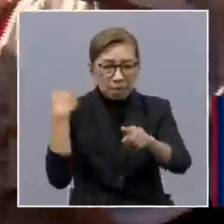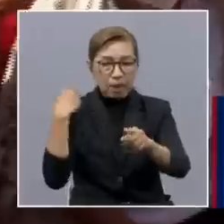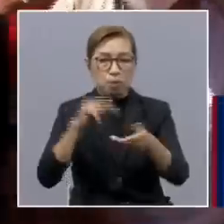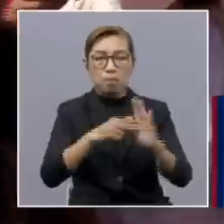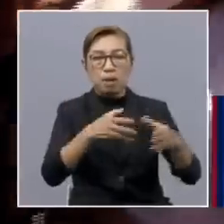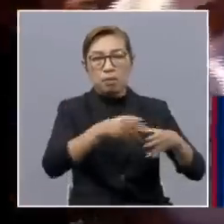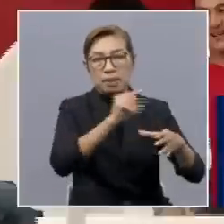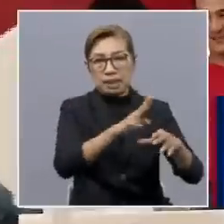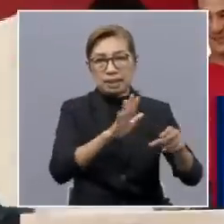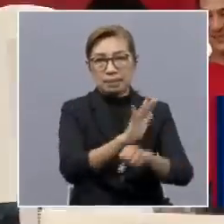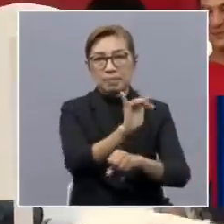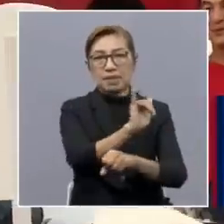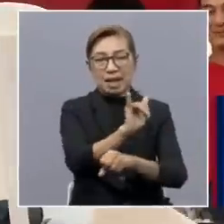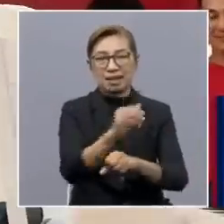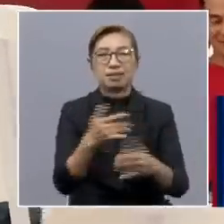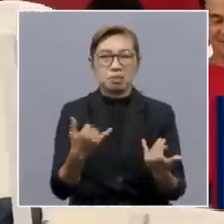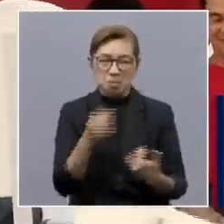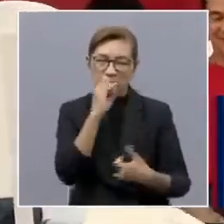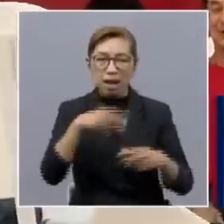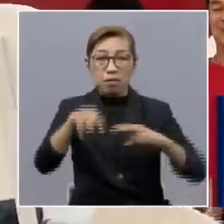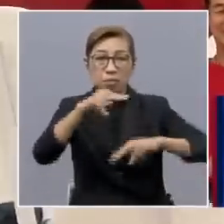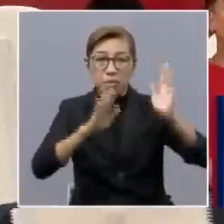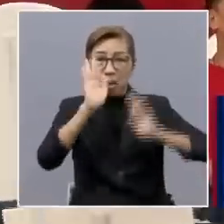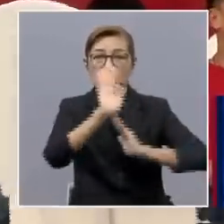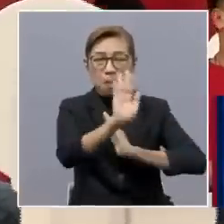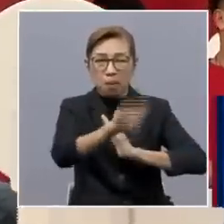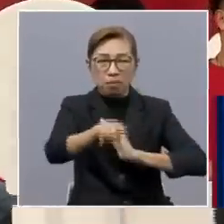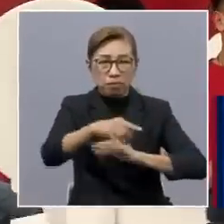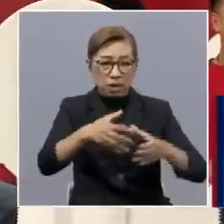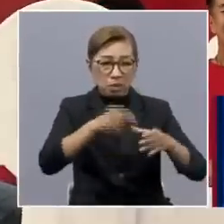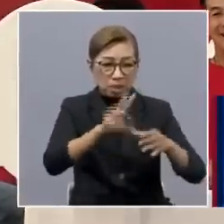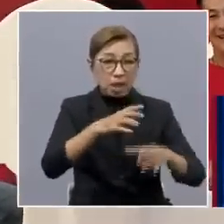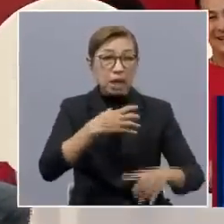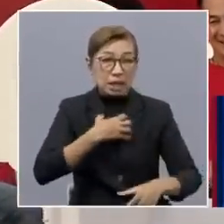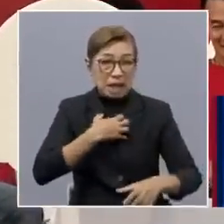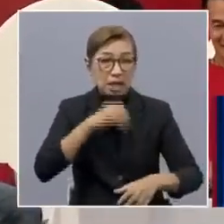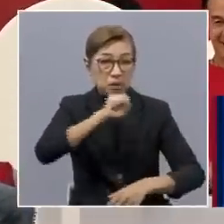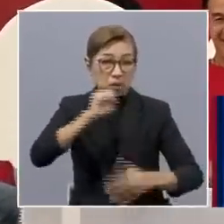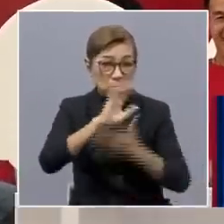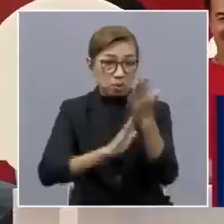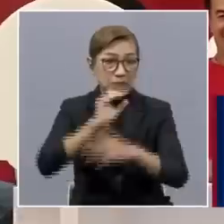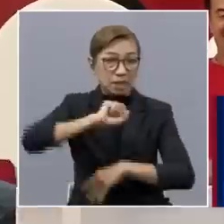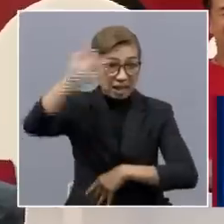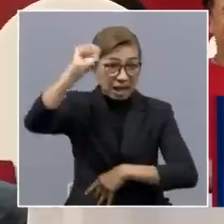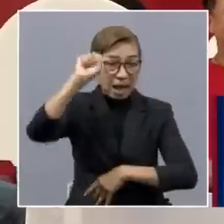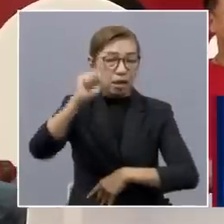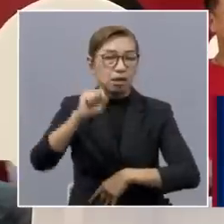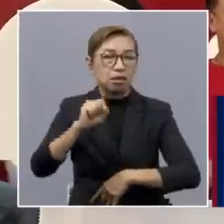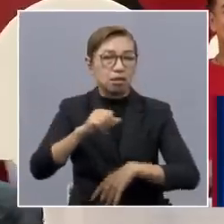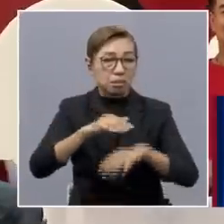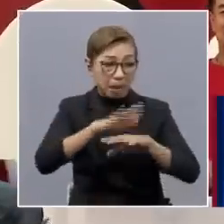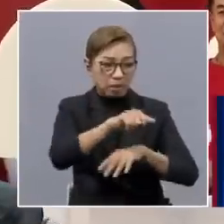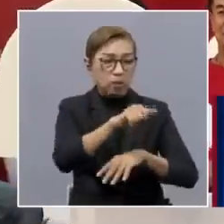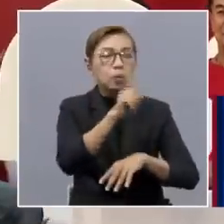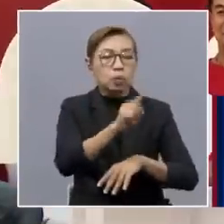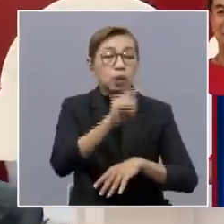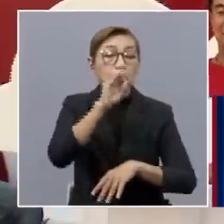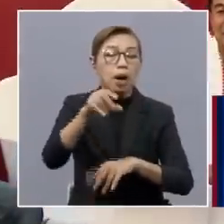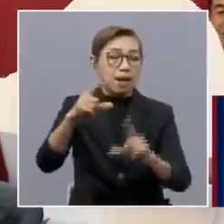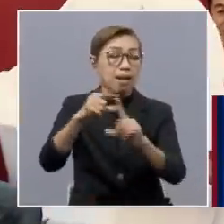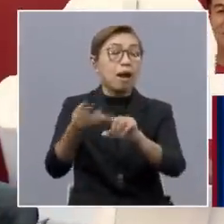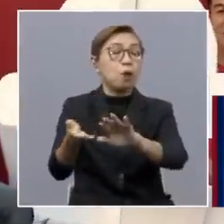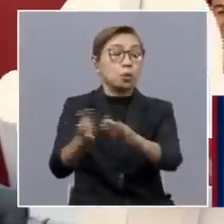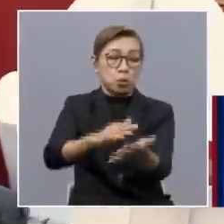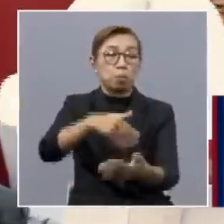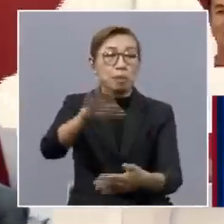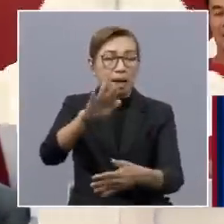เพียงพรรคเดียวอาจารย์ถึงบอกว่าถ้าพรรคเพื่อไทยจะแลนสไลด์ก็มีแค่อย่างเดียวคือต้องสาปแช่งให้พรรคก้าวไกลถูกยุบซึ่ง